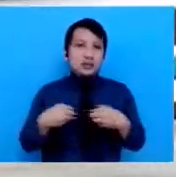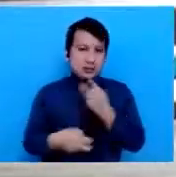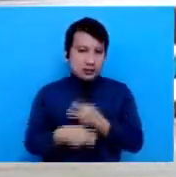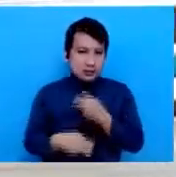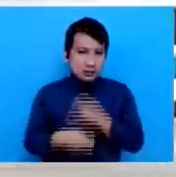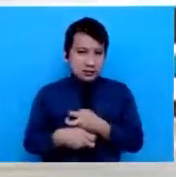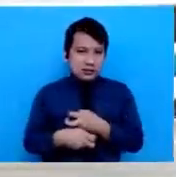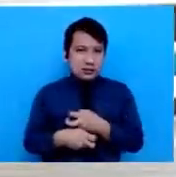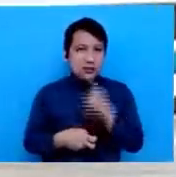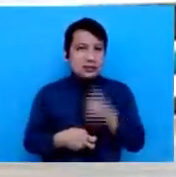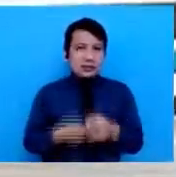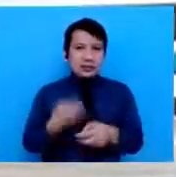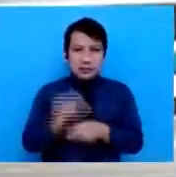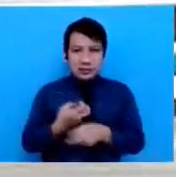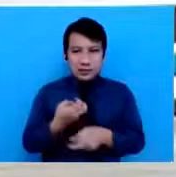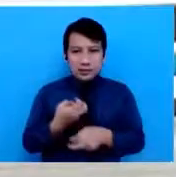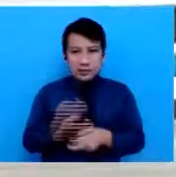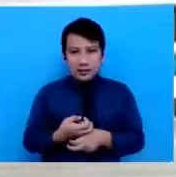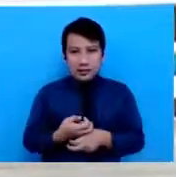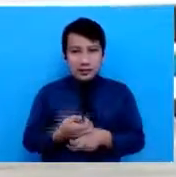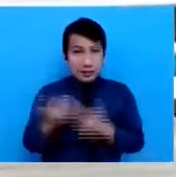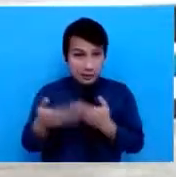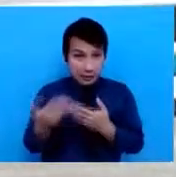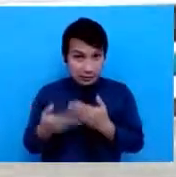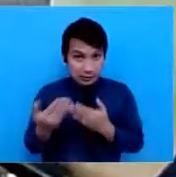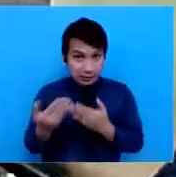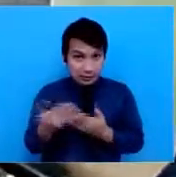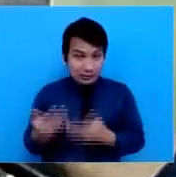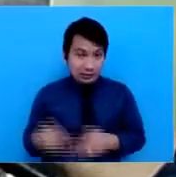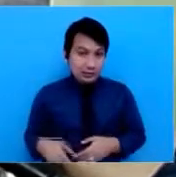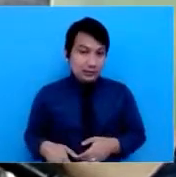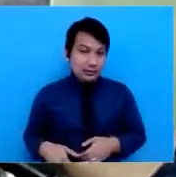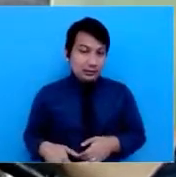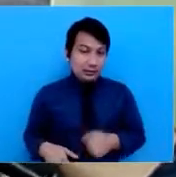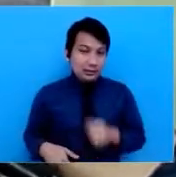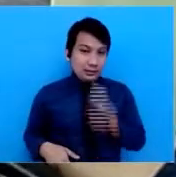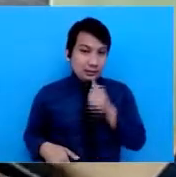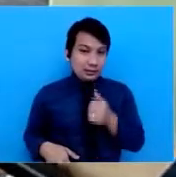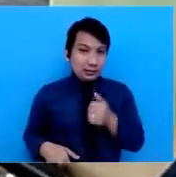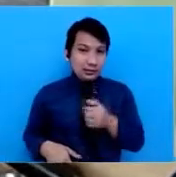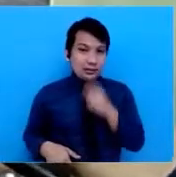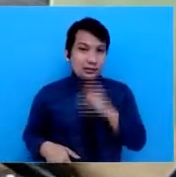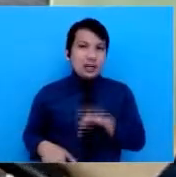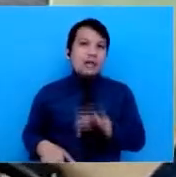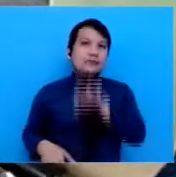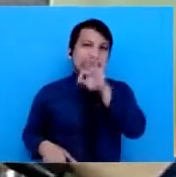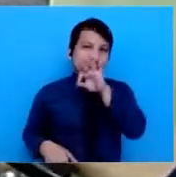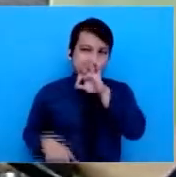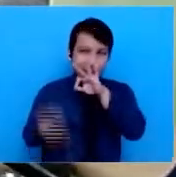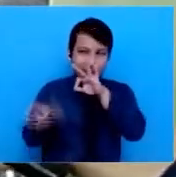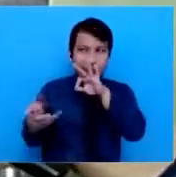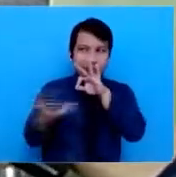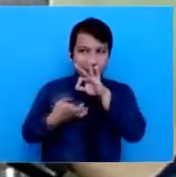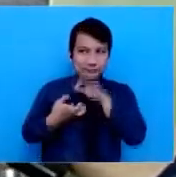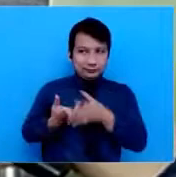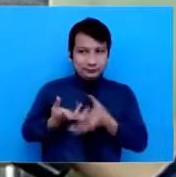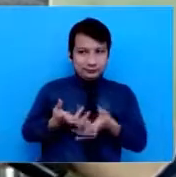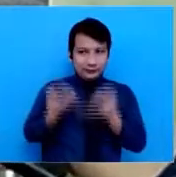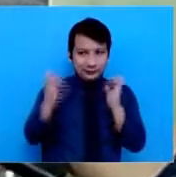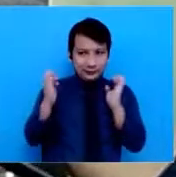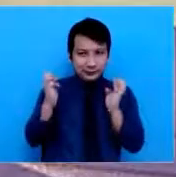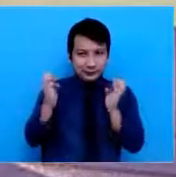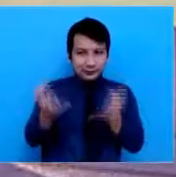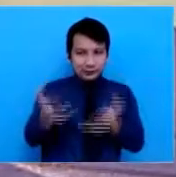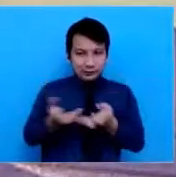naging madali. Yung frustration since hindi nakakasabay yung katawan ko sa gusto kong gawin. Tsaka sa exercises na pinapagawa sa